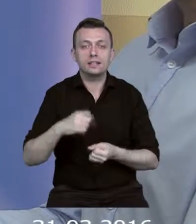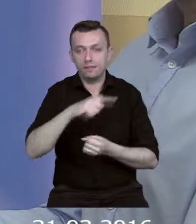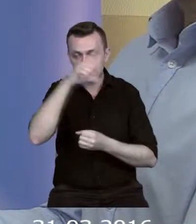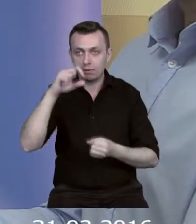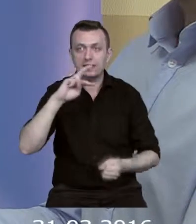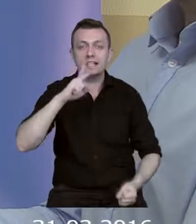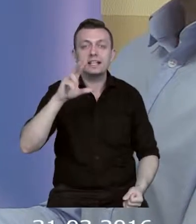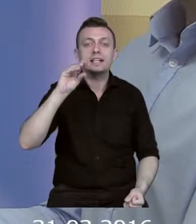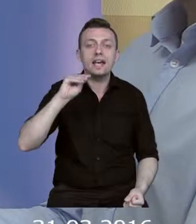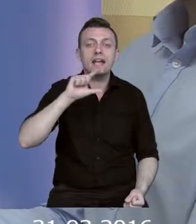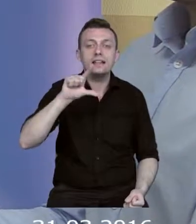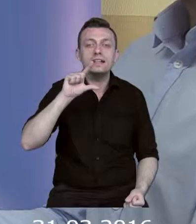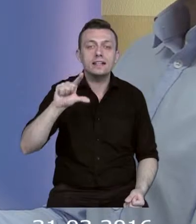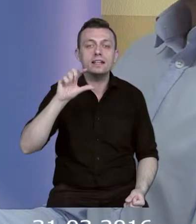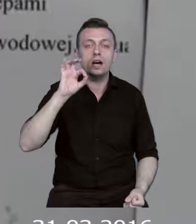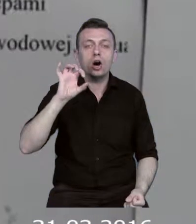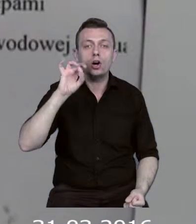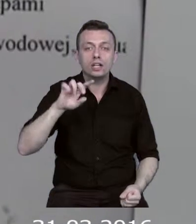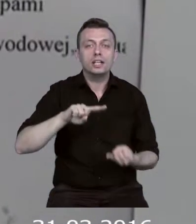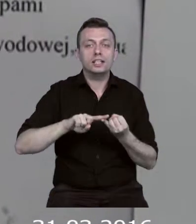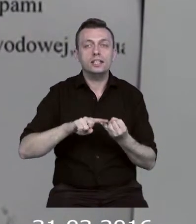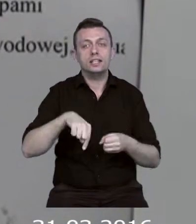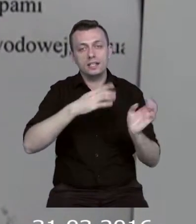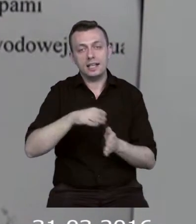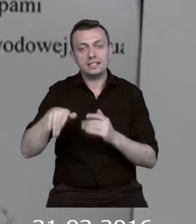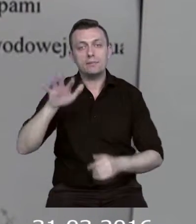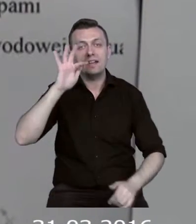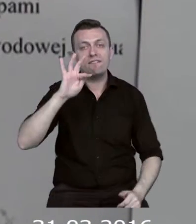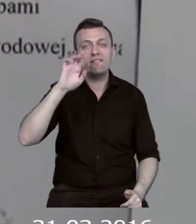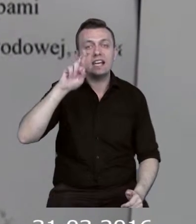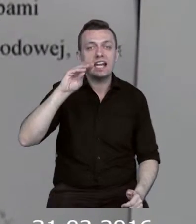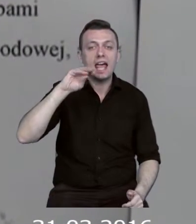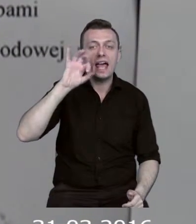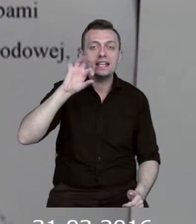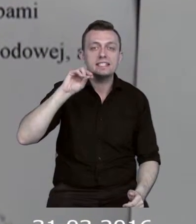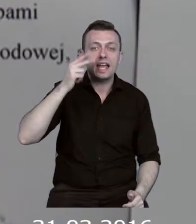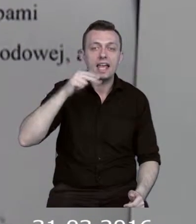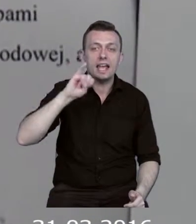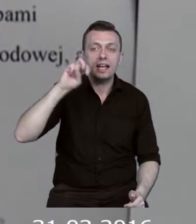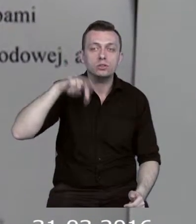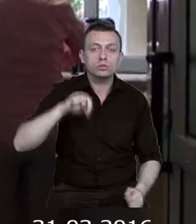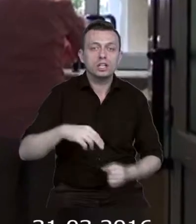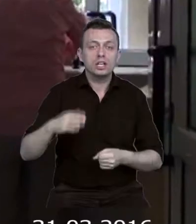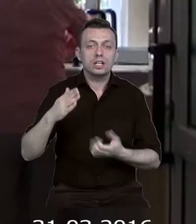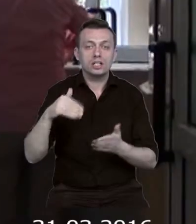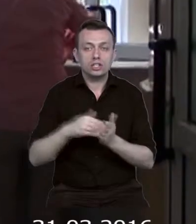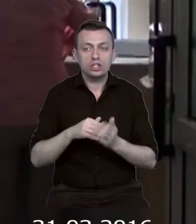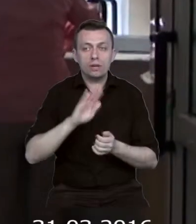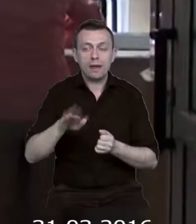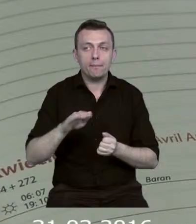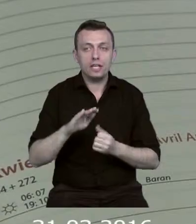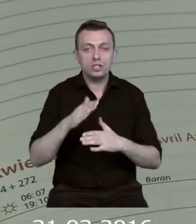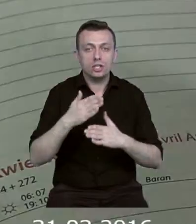zakłady, Frazenius, Kabi i Kellogg. Wymagania stawiane kandydatom to posiadanie statusu osoby bezrobotnej, wykształcenie